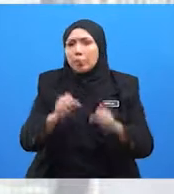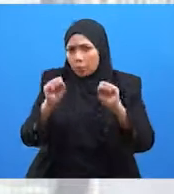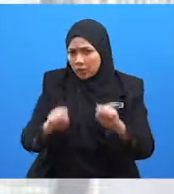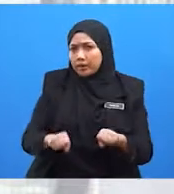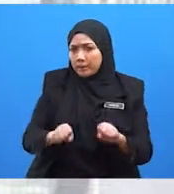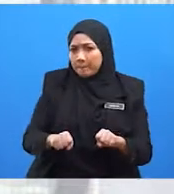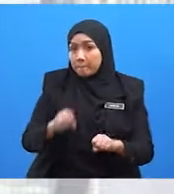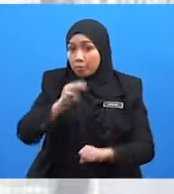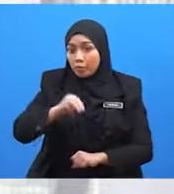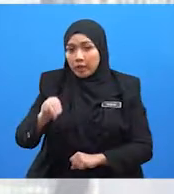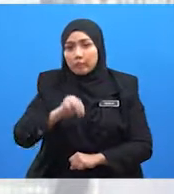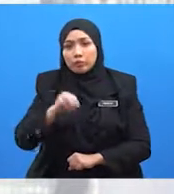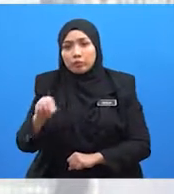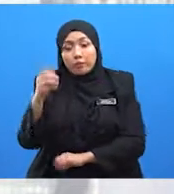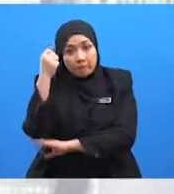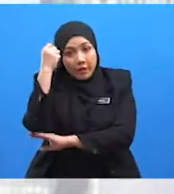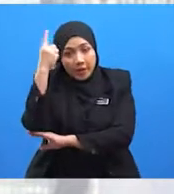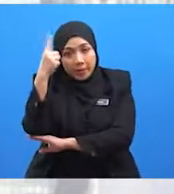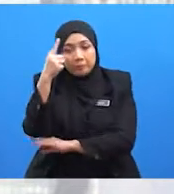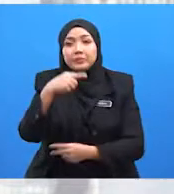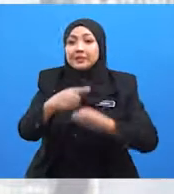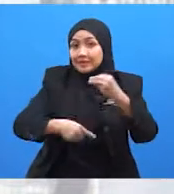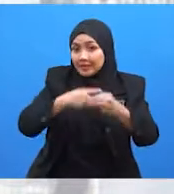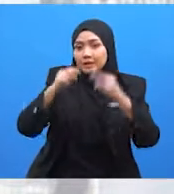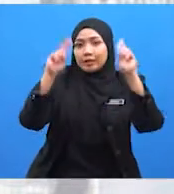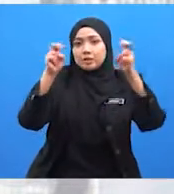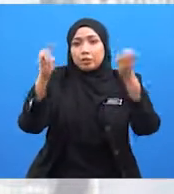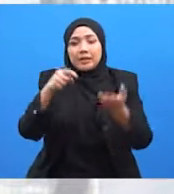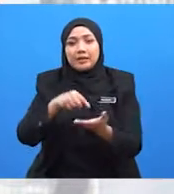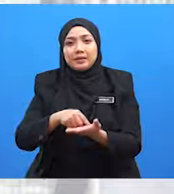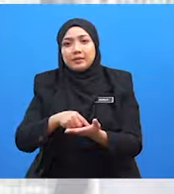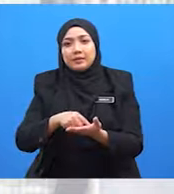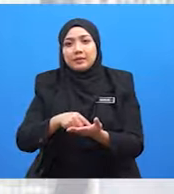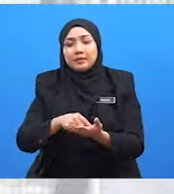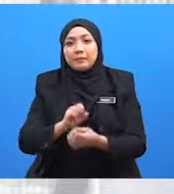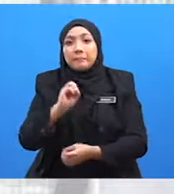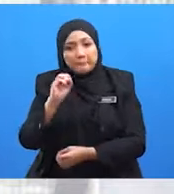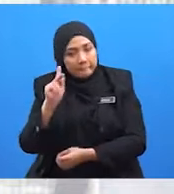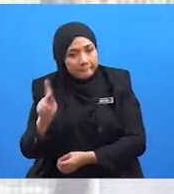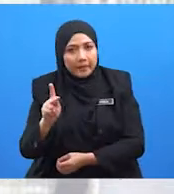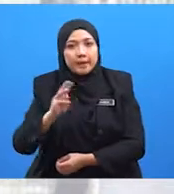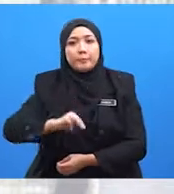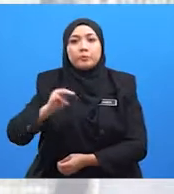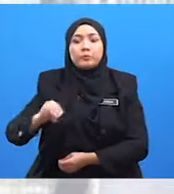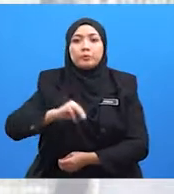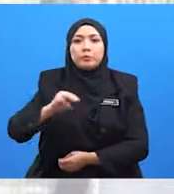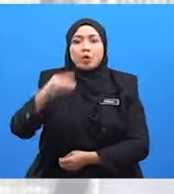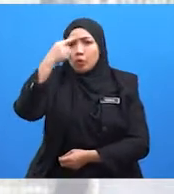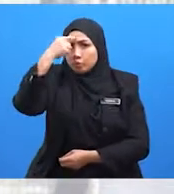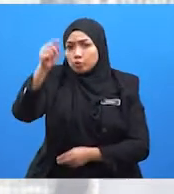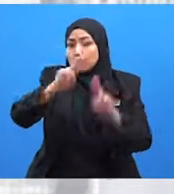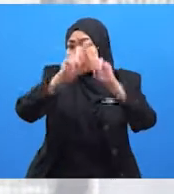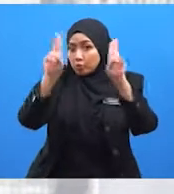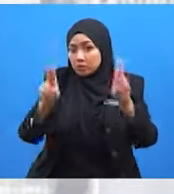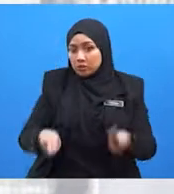Bolehkah murid-murid memahami topik ini? Baiklah, untuk menguji kefahaman